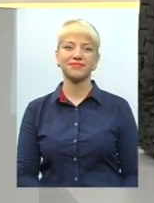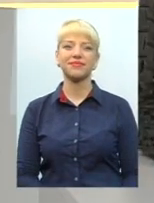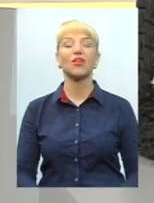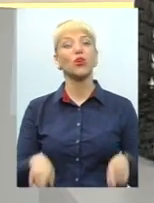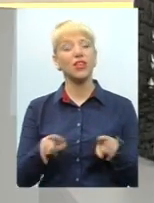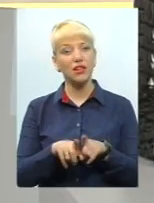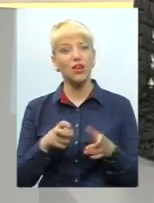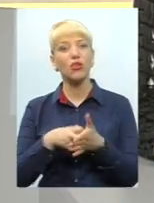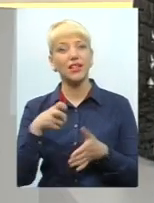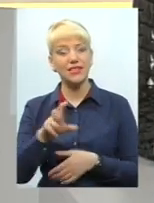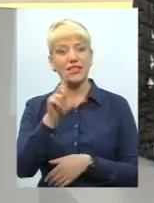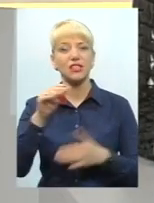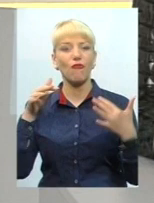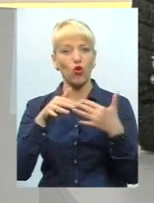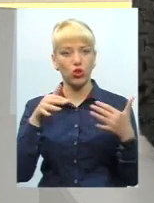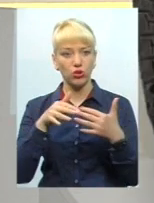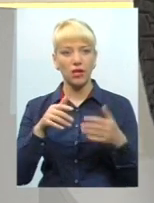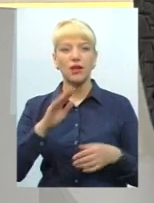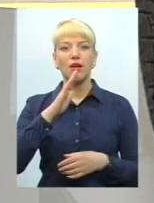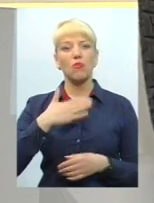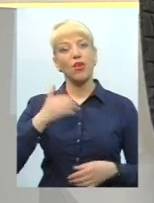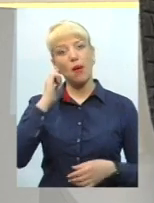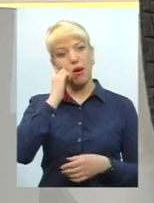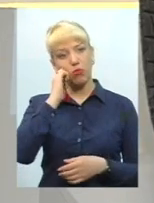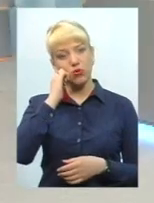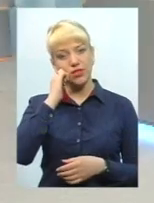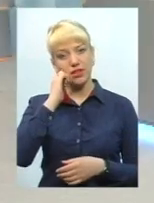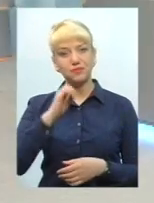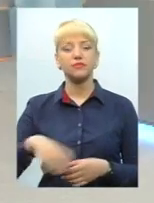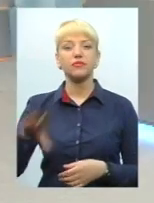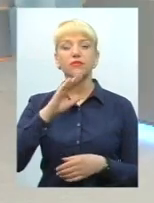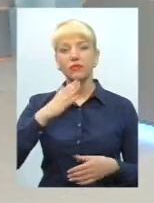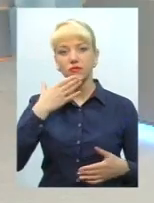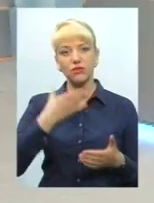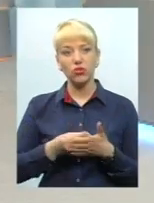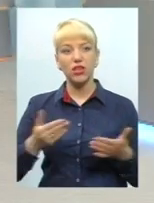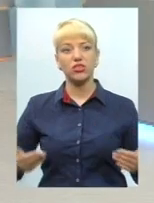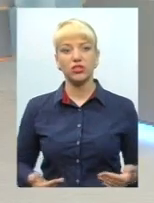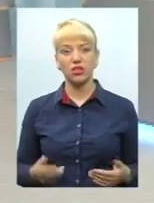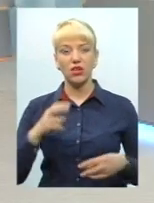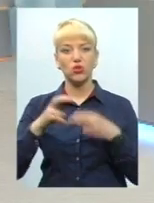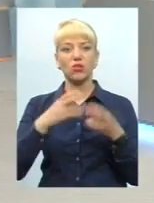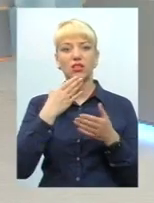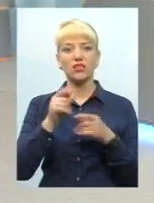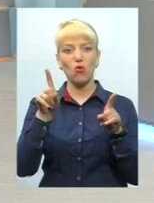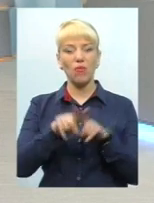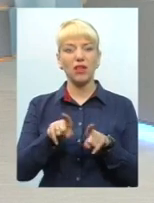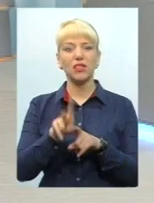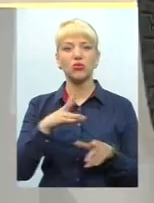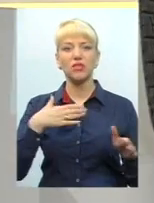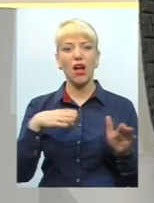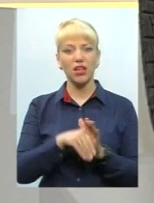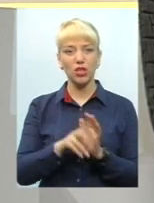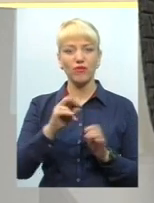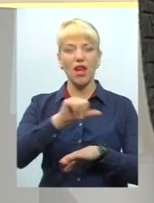Отакі от листи з фронту. Моя бабуся все своє життя шукала свого брата, який загинув